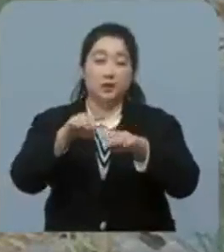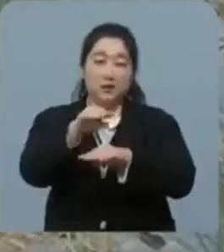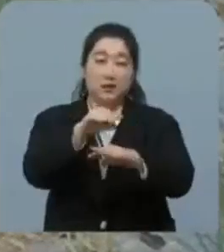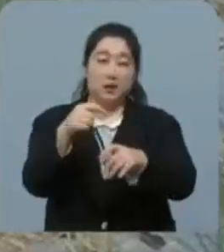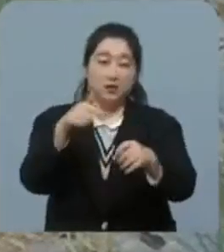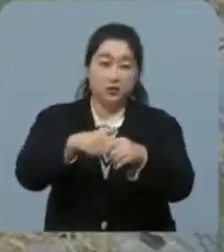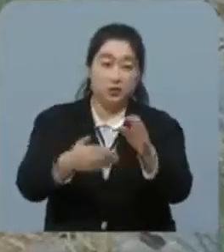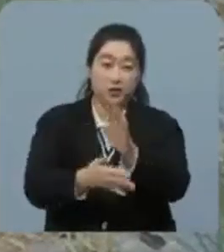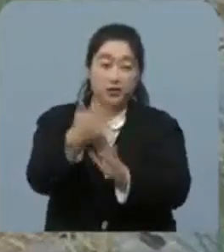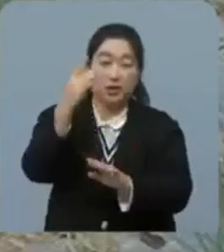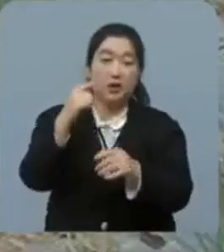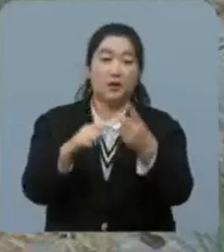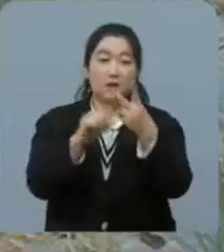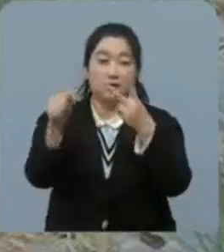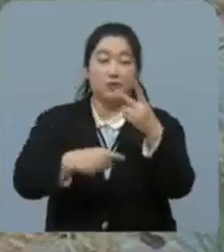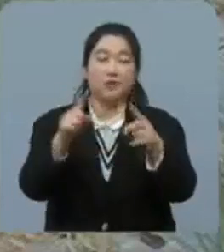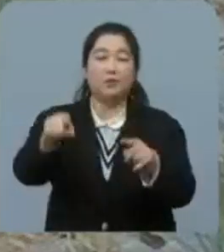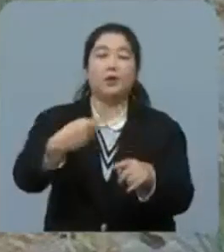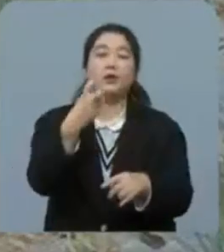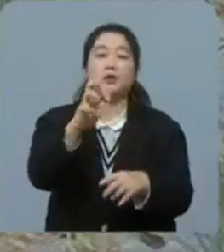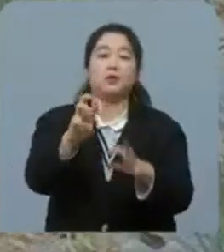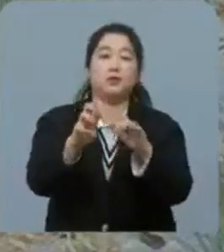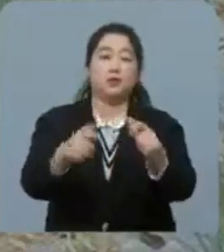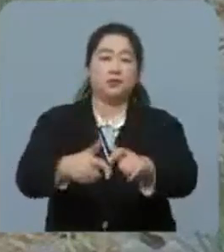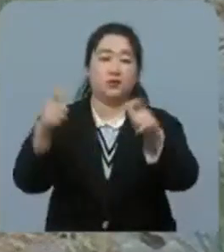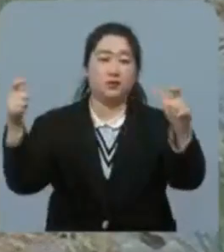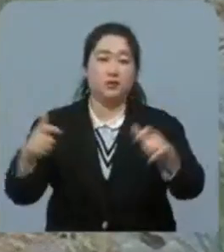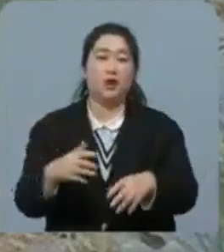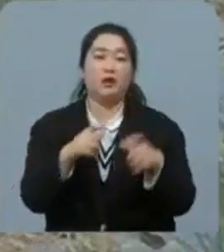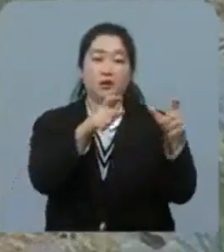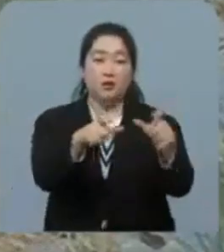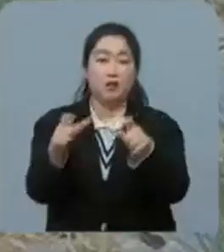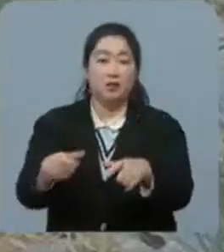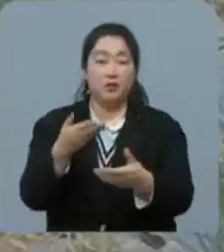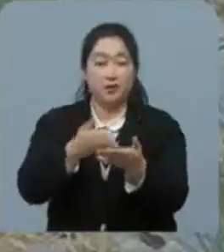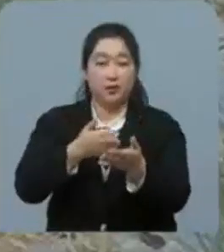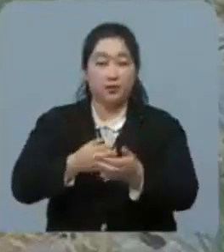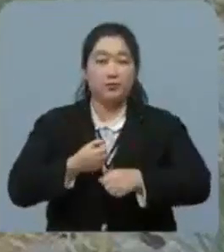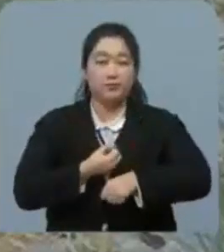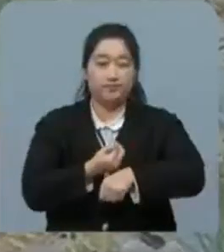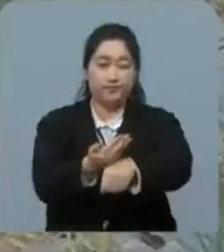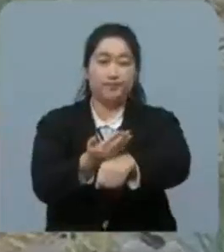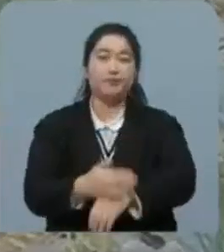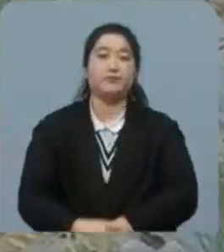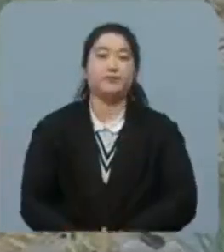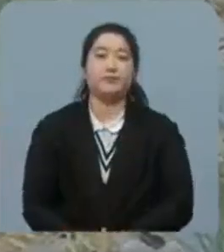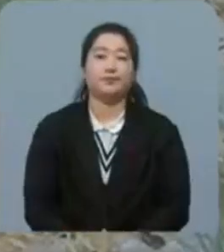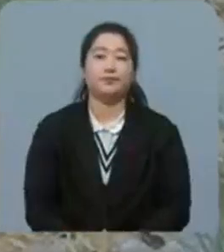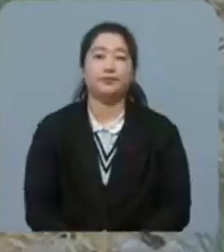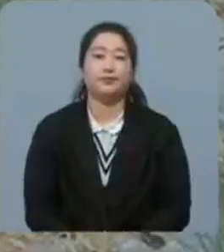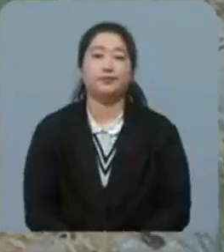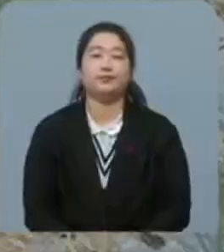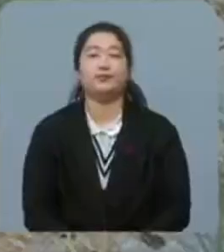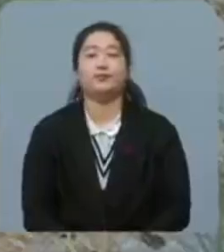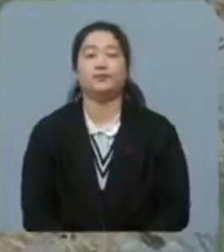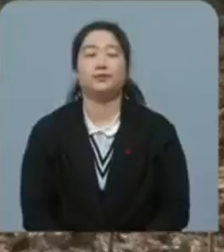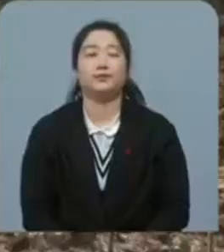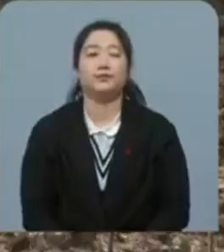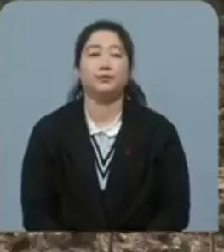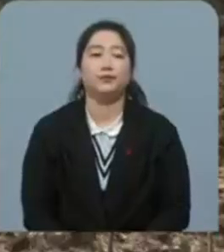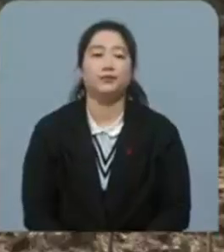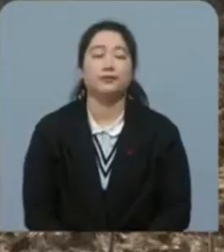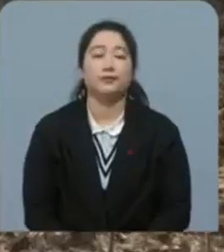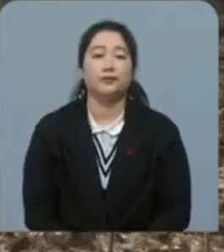시설이 다음 달부터 130대로 확대될 전망입니다. 지역별 주요 소식 윤소영 기자입니다.